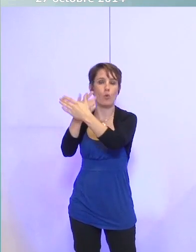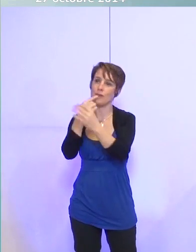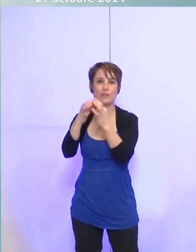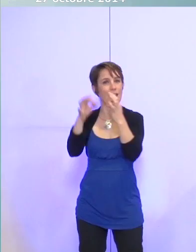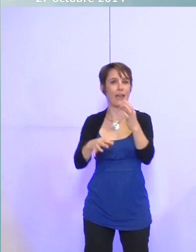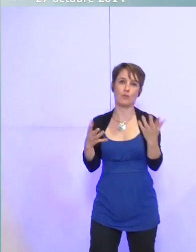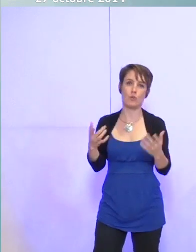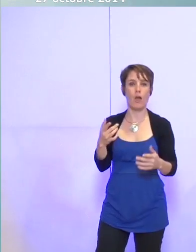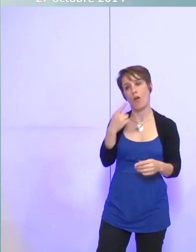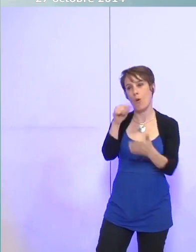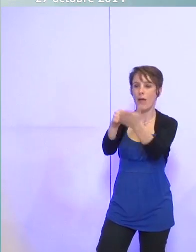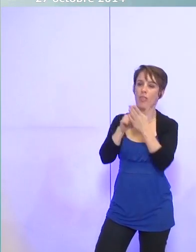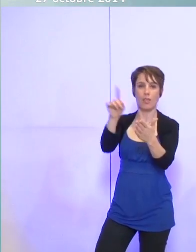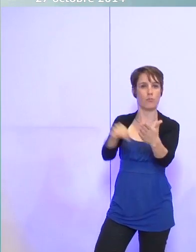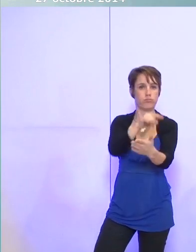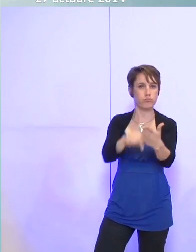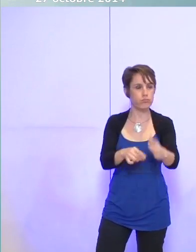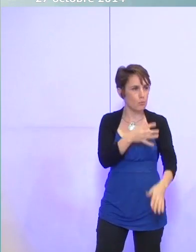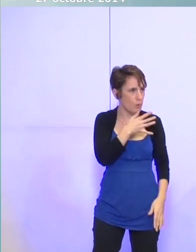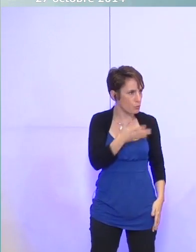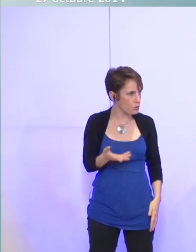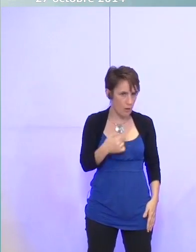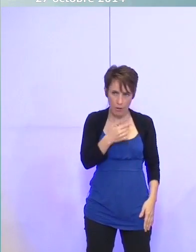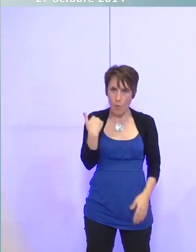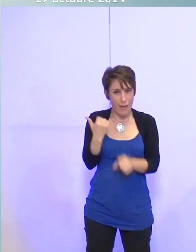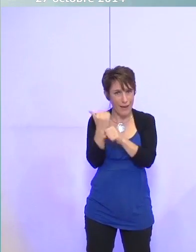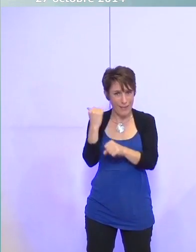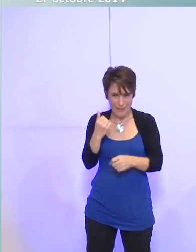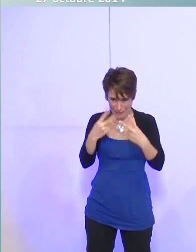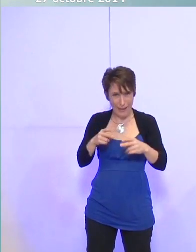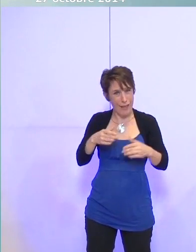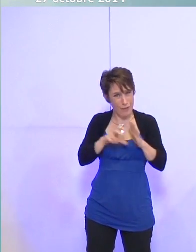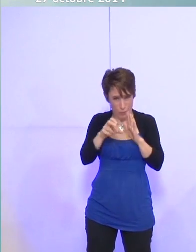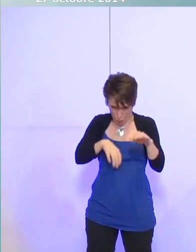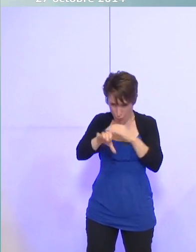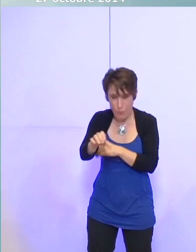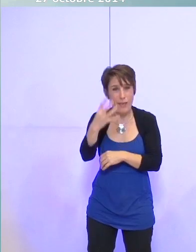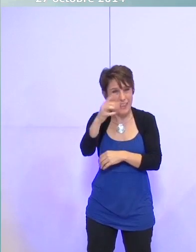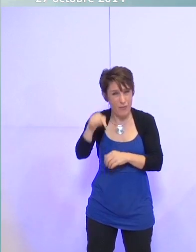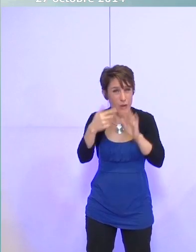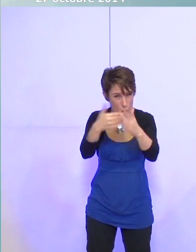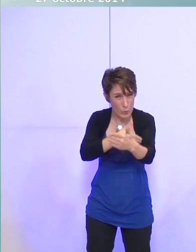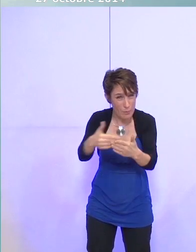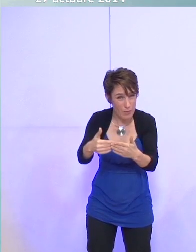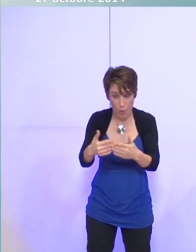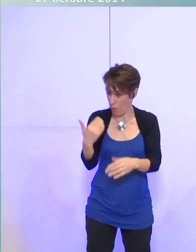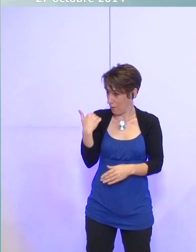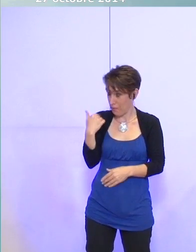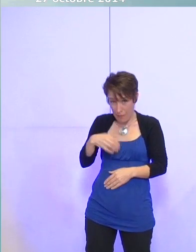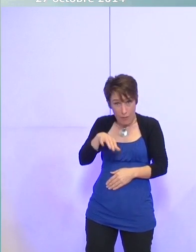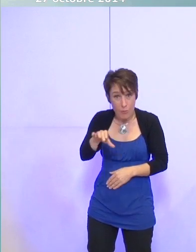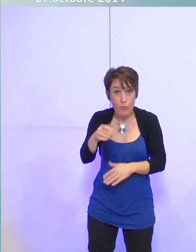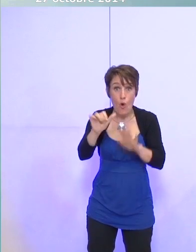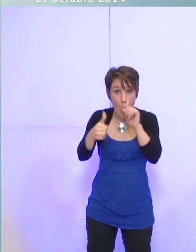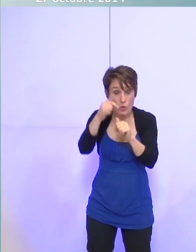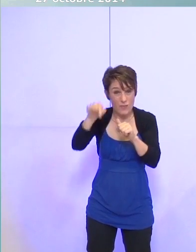a recapitalisé la SEM l'année dernière à hauteur de 4,8 millions. Elle vient d'investir 11,8 millions en